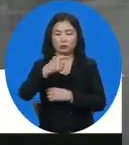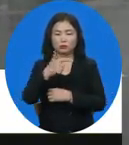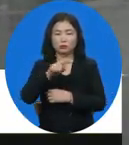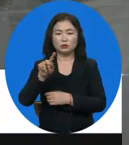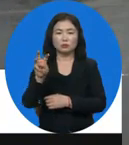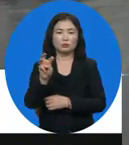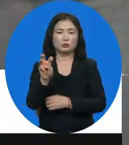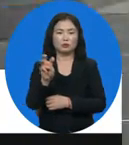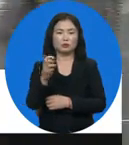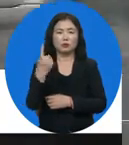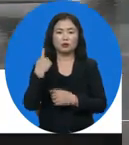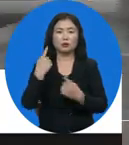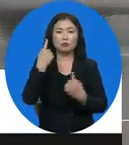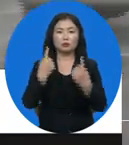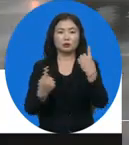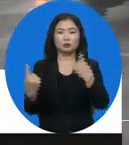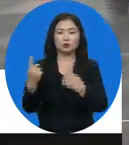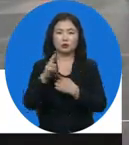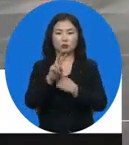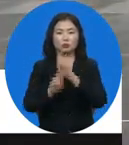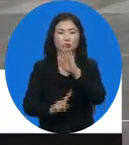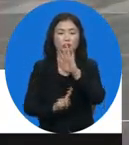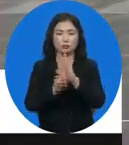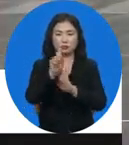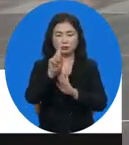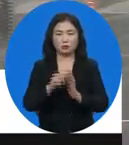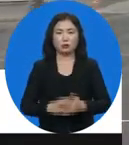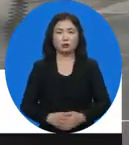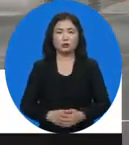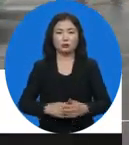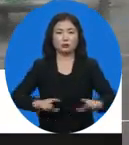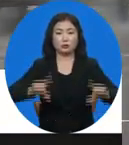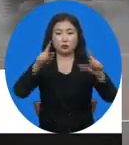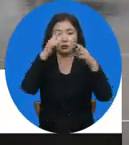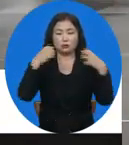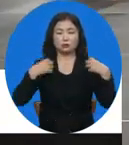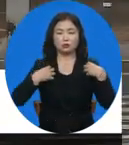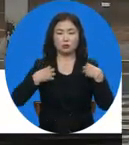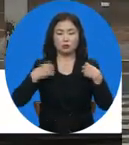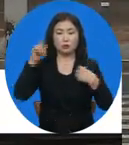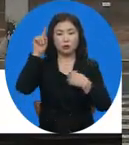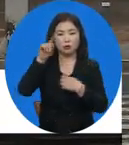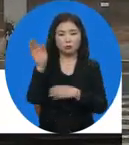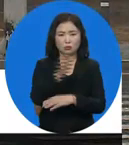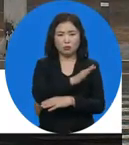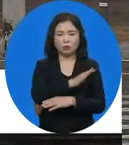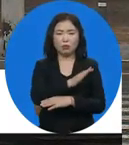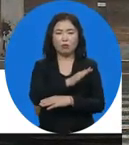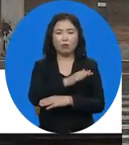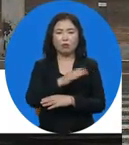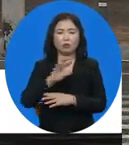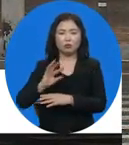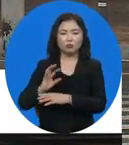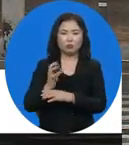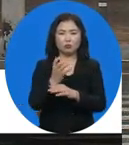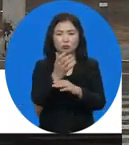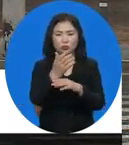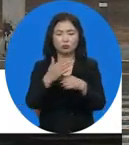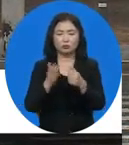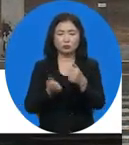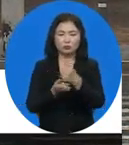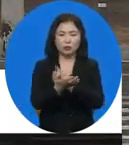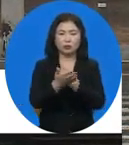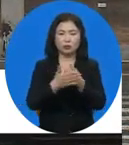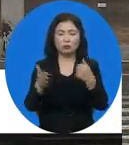30도에 분포로 어제보다 2도 가량 높겠습니다 대구 지방 기상청은 내일 부터 본격적인 태풍의 영향권에 들면서